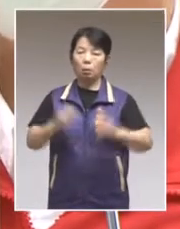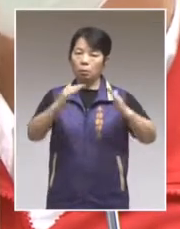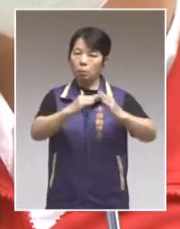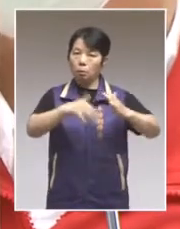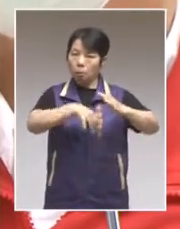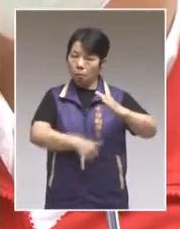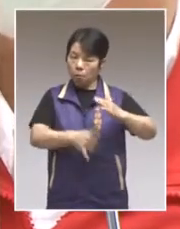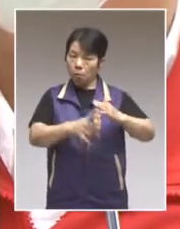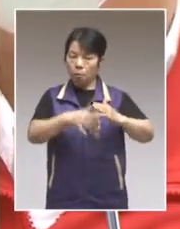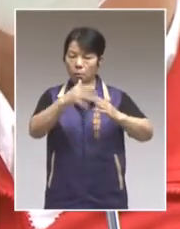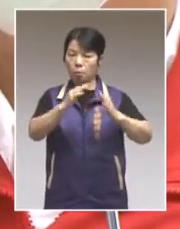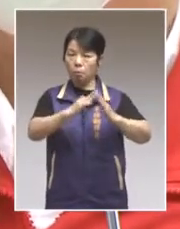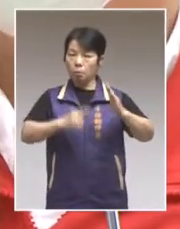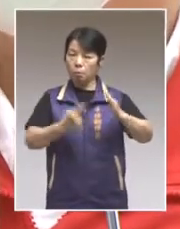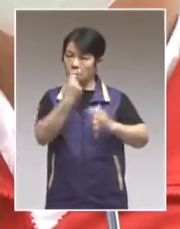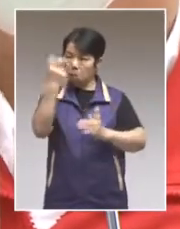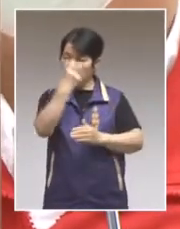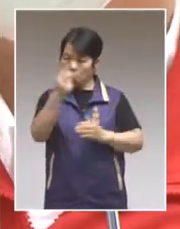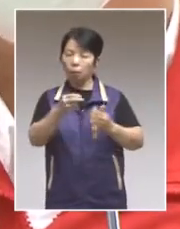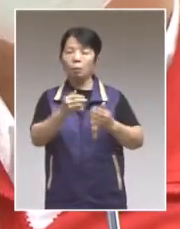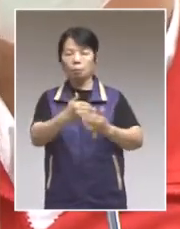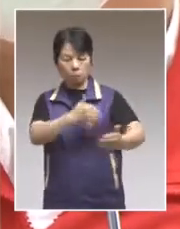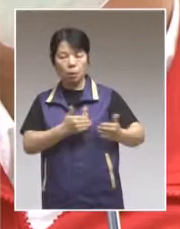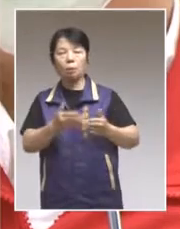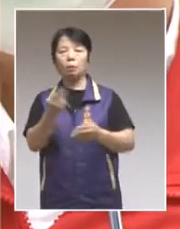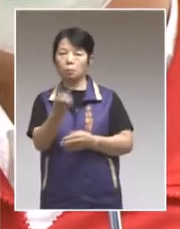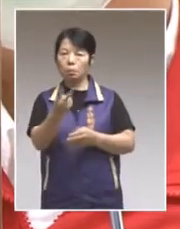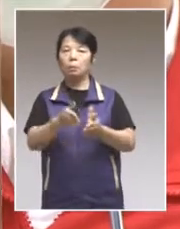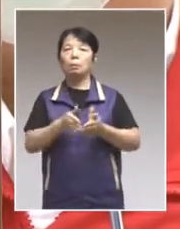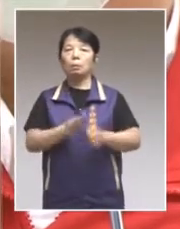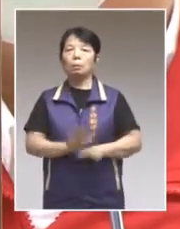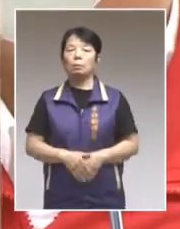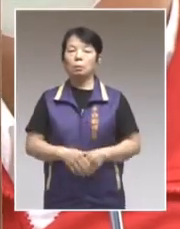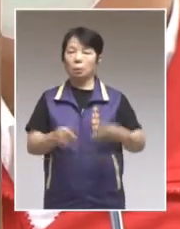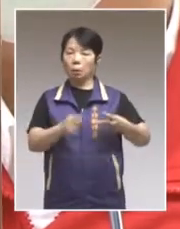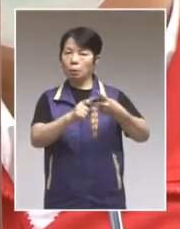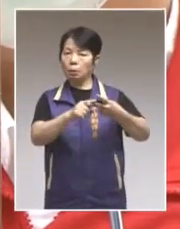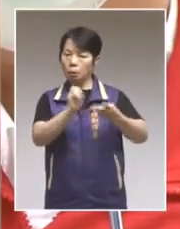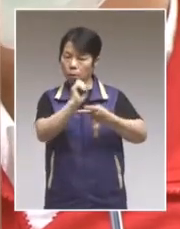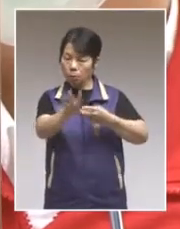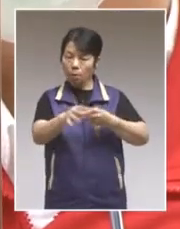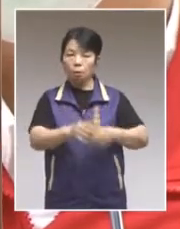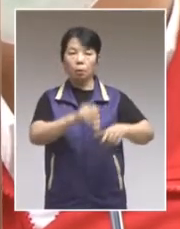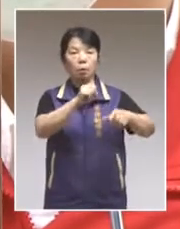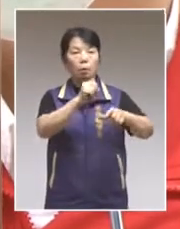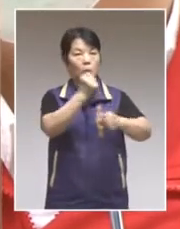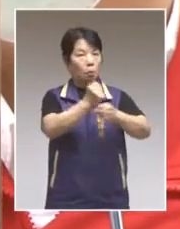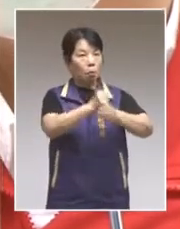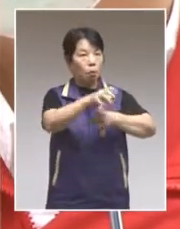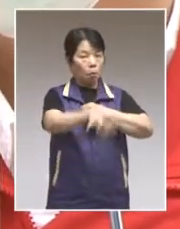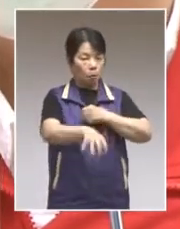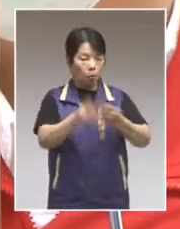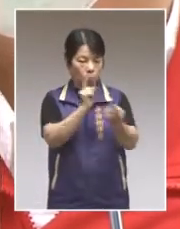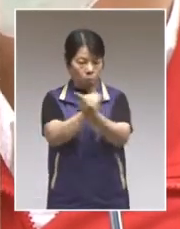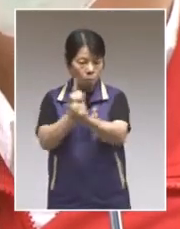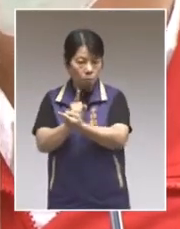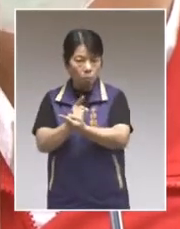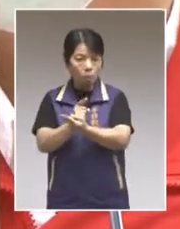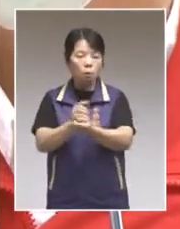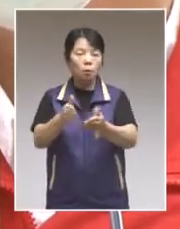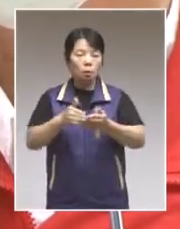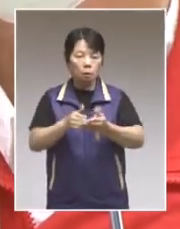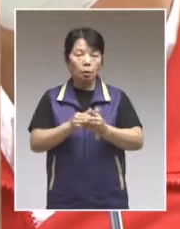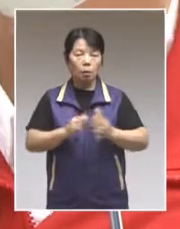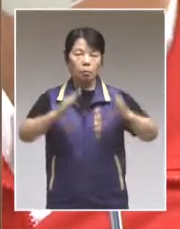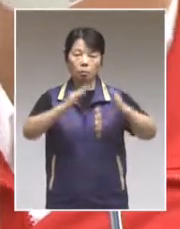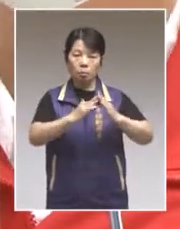隔离，好，那第二个，你要通知跟你同公司职场密切接触者来进行居